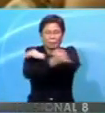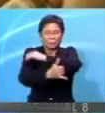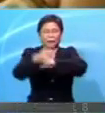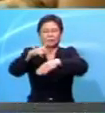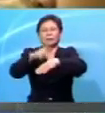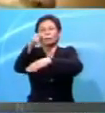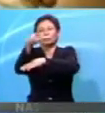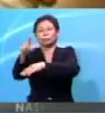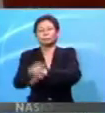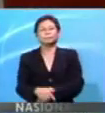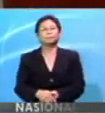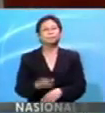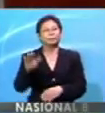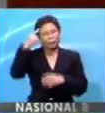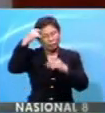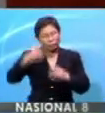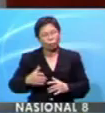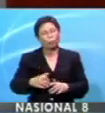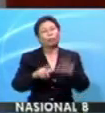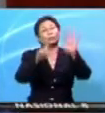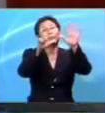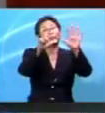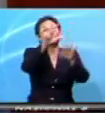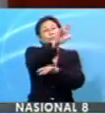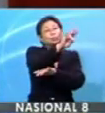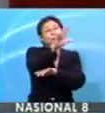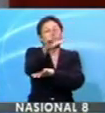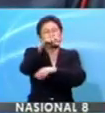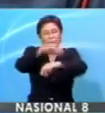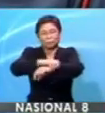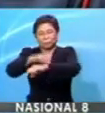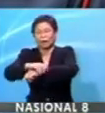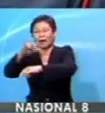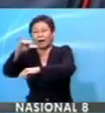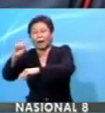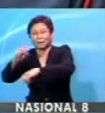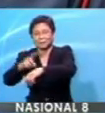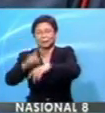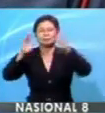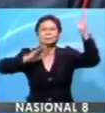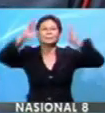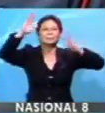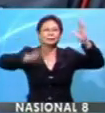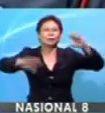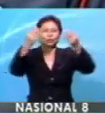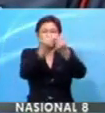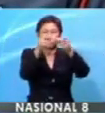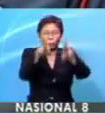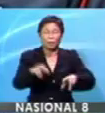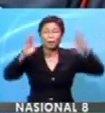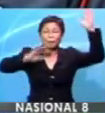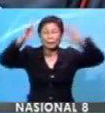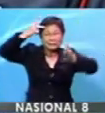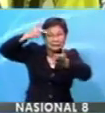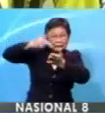ibu negara beliau mengesahkan sebanyak 73 tangkapan berkait is dilakukan di Malaysia jumlah rakyat Malaysia